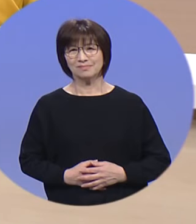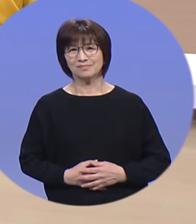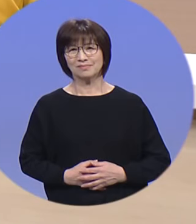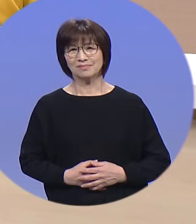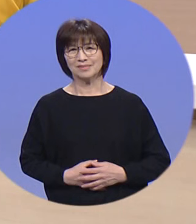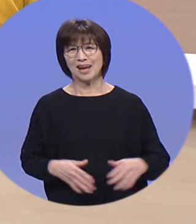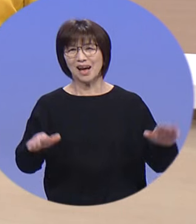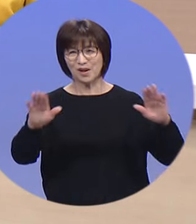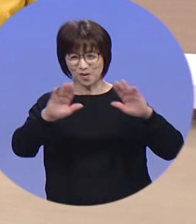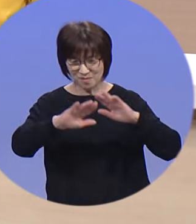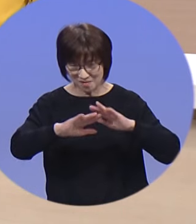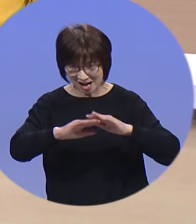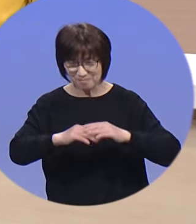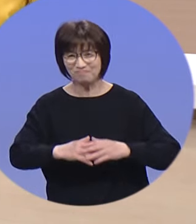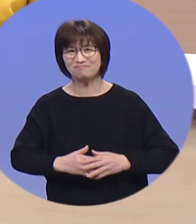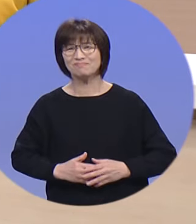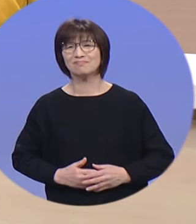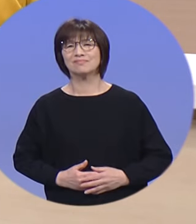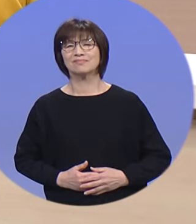こんばんは。